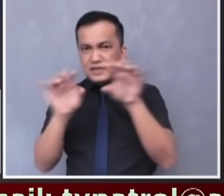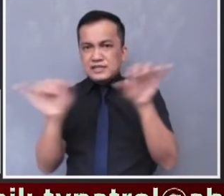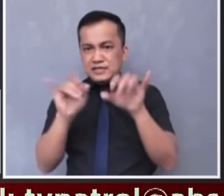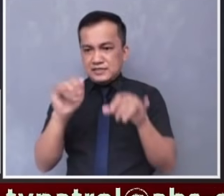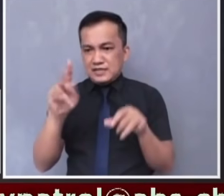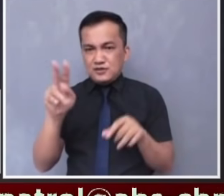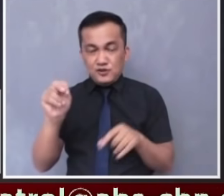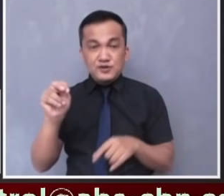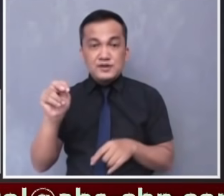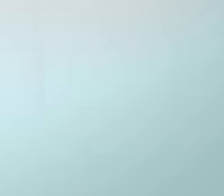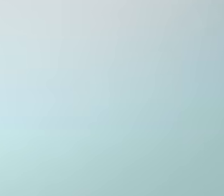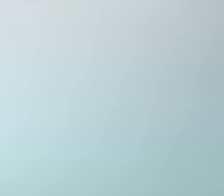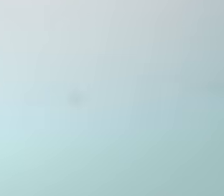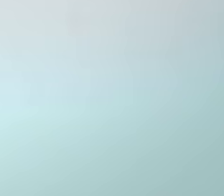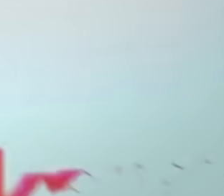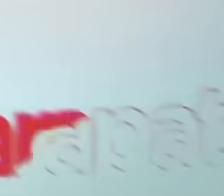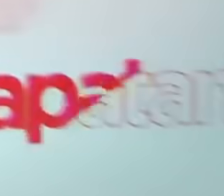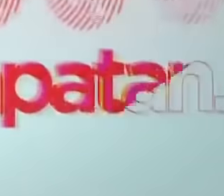Venus.